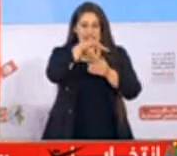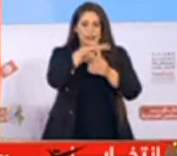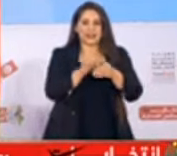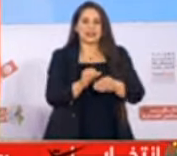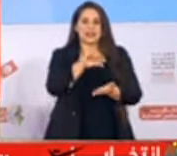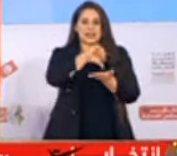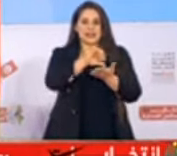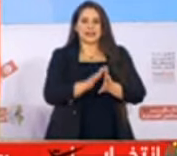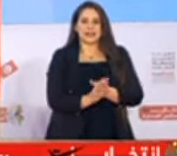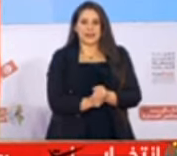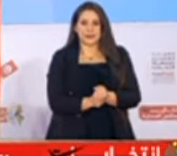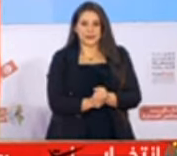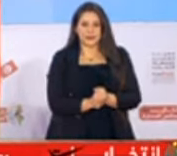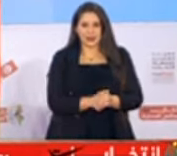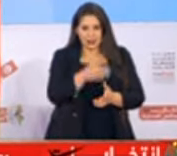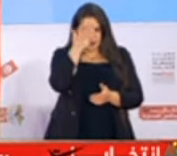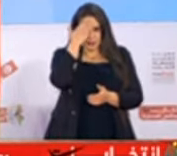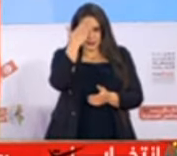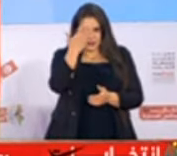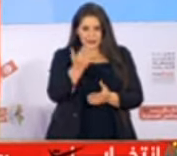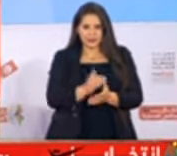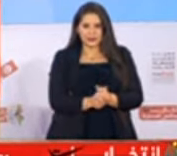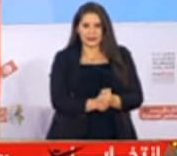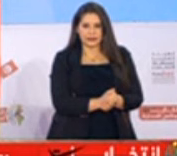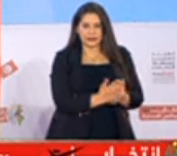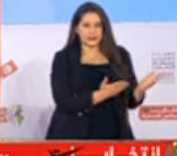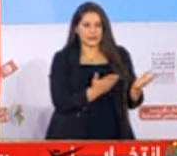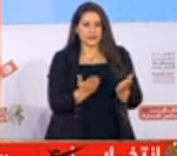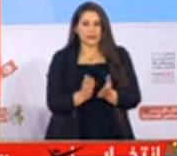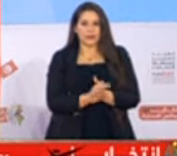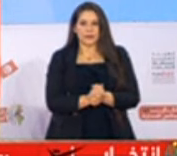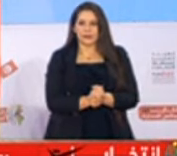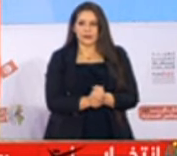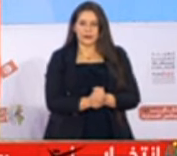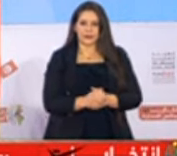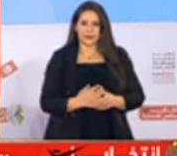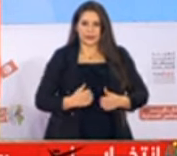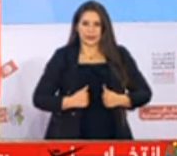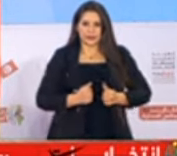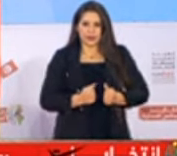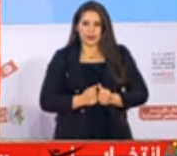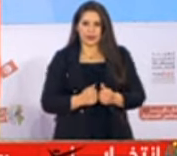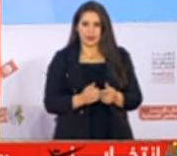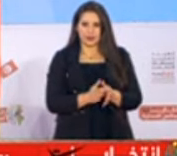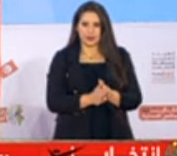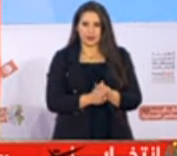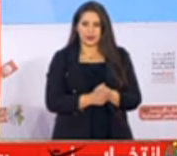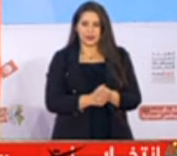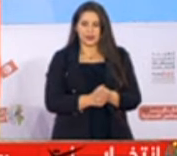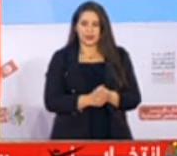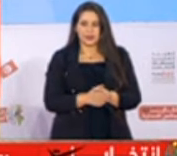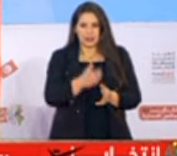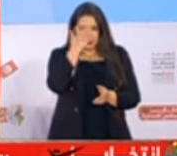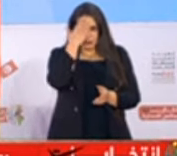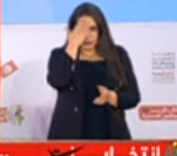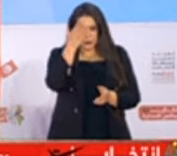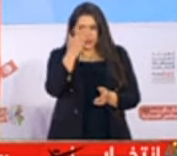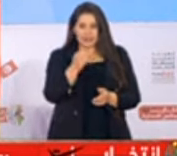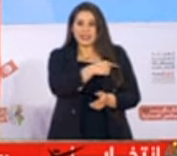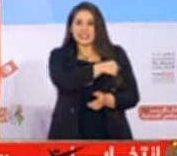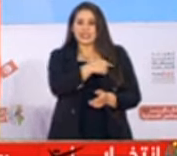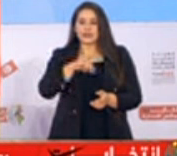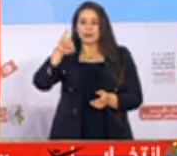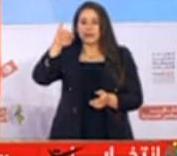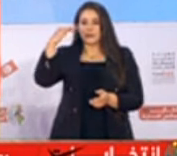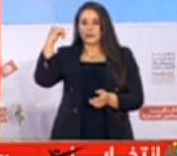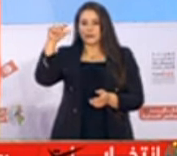تفضلوا سيدات وسادة. تفضل الأخ. شكرا محمد رضا البقلوتي. انا